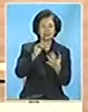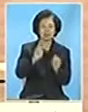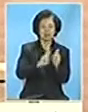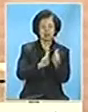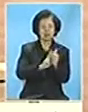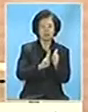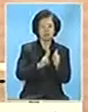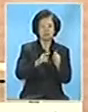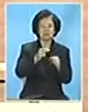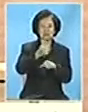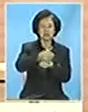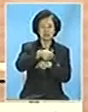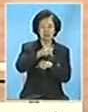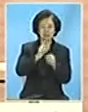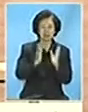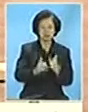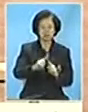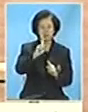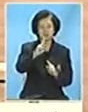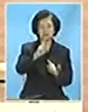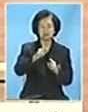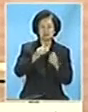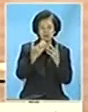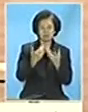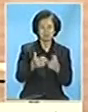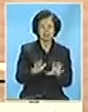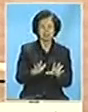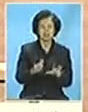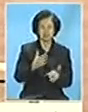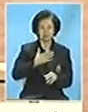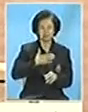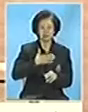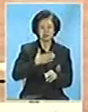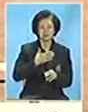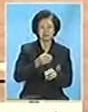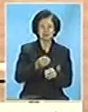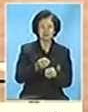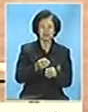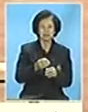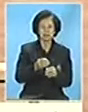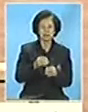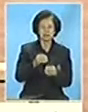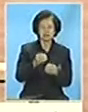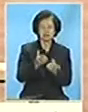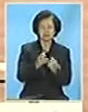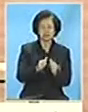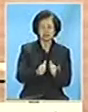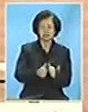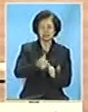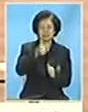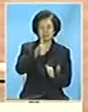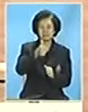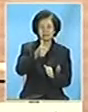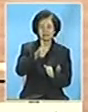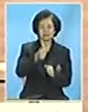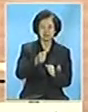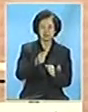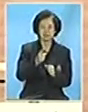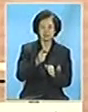ก็เสร็จสิ้นเรียบร้อยแล้วและผมได้รับความไว้วางใจจากพี่และเพื่อนทุกท่านในการที่